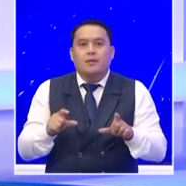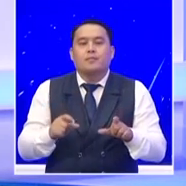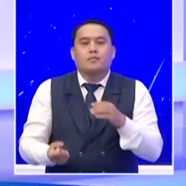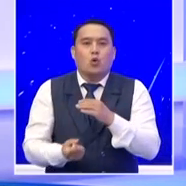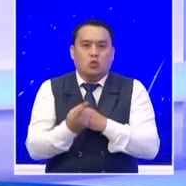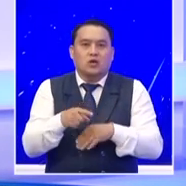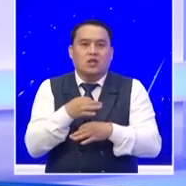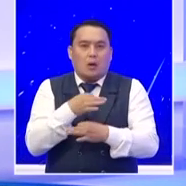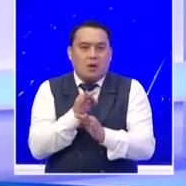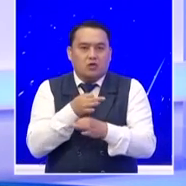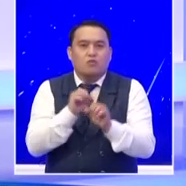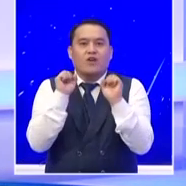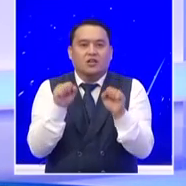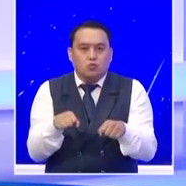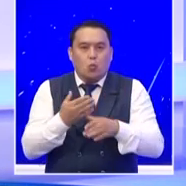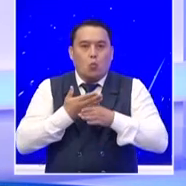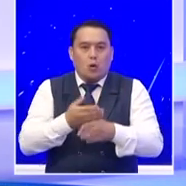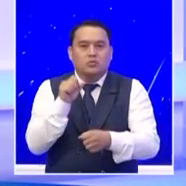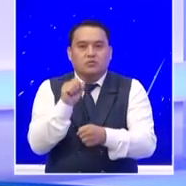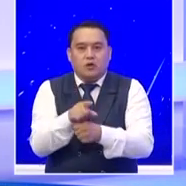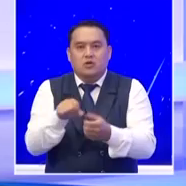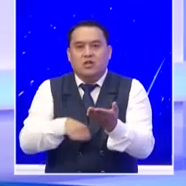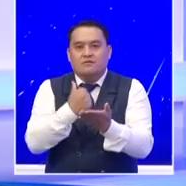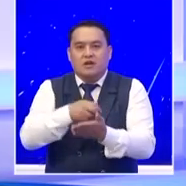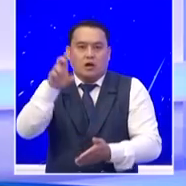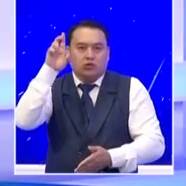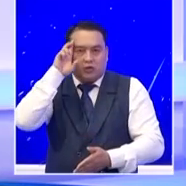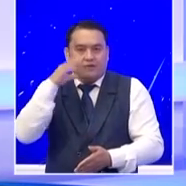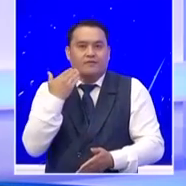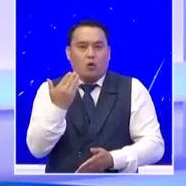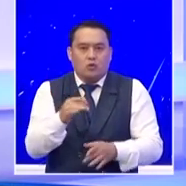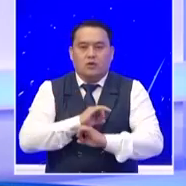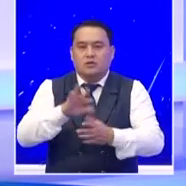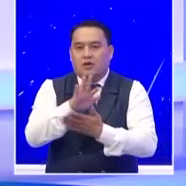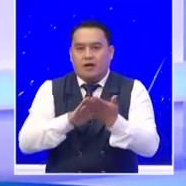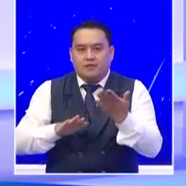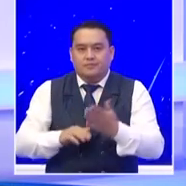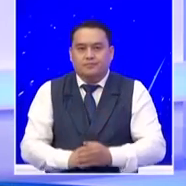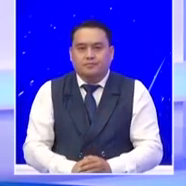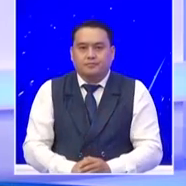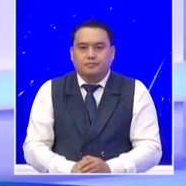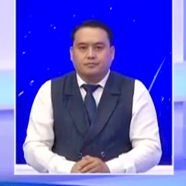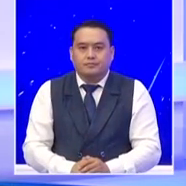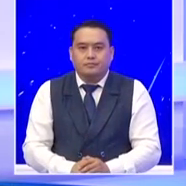Появление ПЦР-лаборатории стало возможным благодаря поручению главы региона Аманды Кабаталова. Подробности в сюжете.